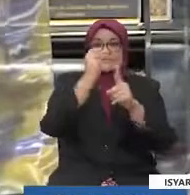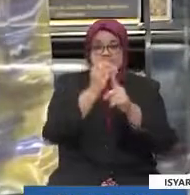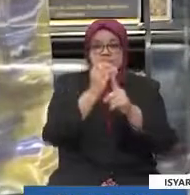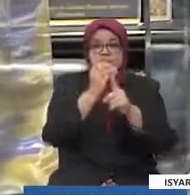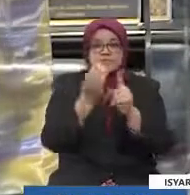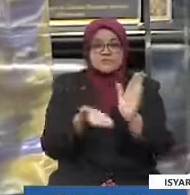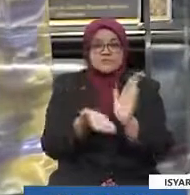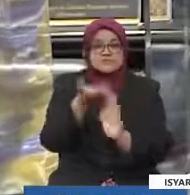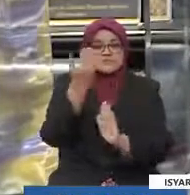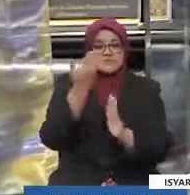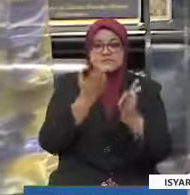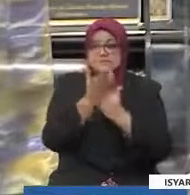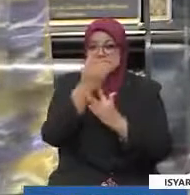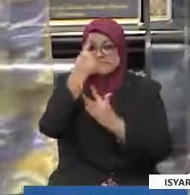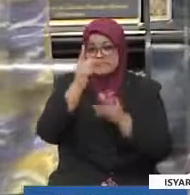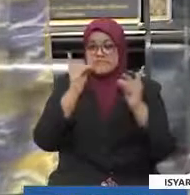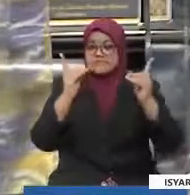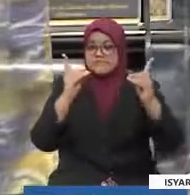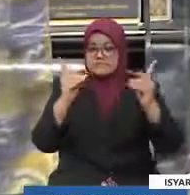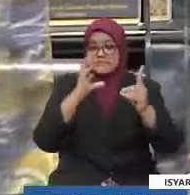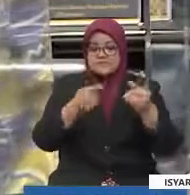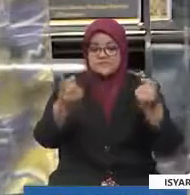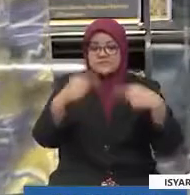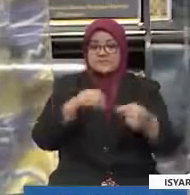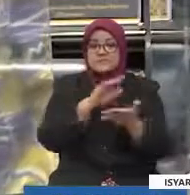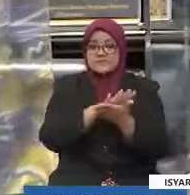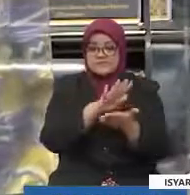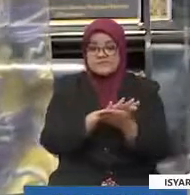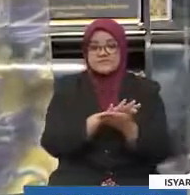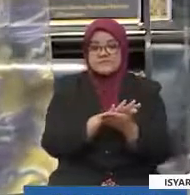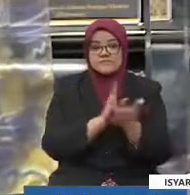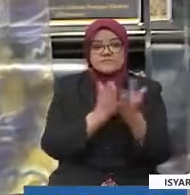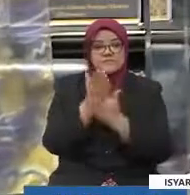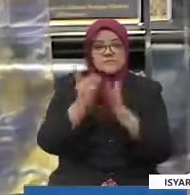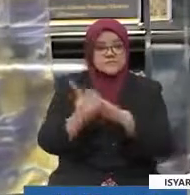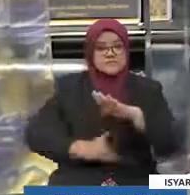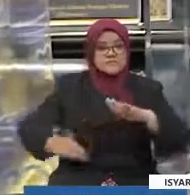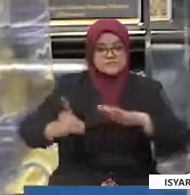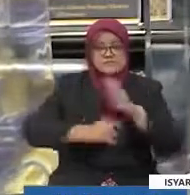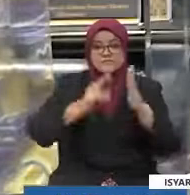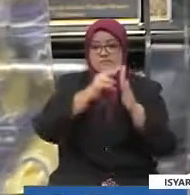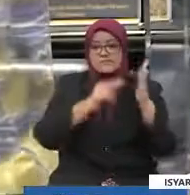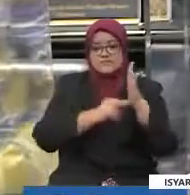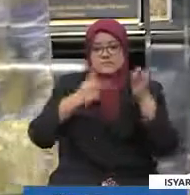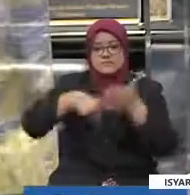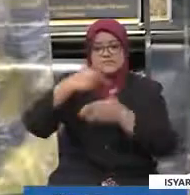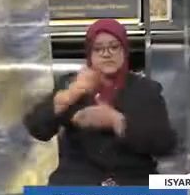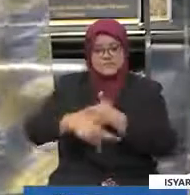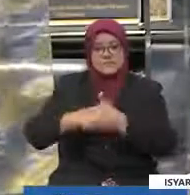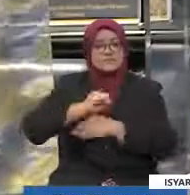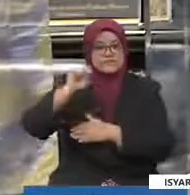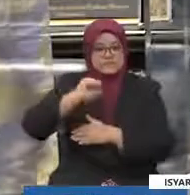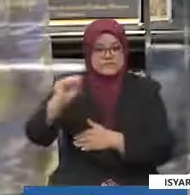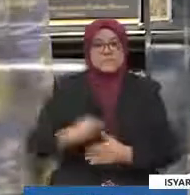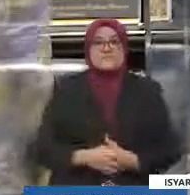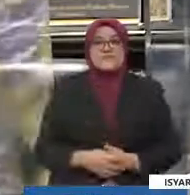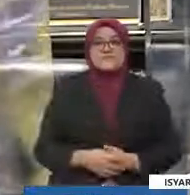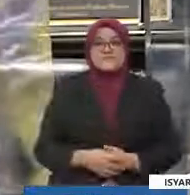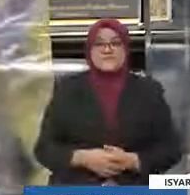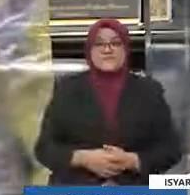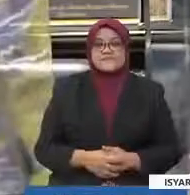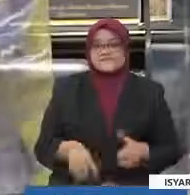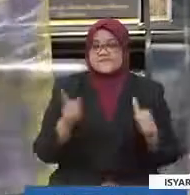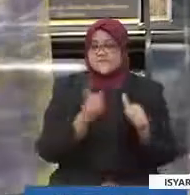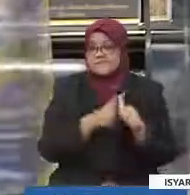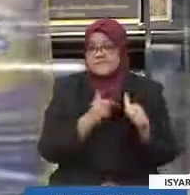objektif meningkatkan akses kepada pendidikan dan kehadiran ke sekolah melalui dasar perundangan, program dan advokasi. Di